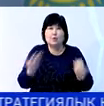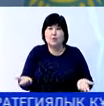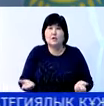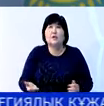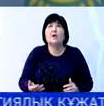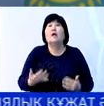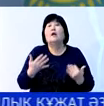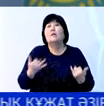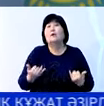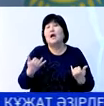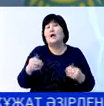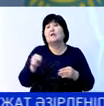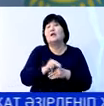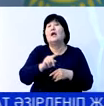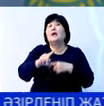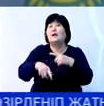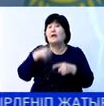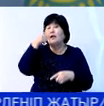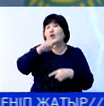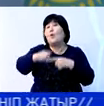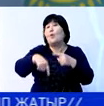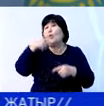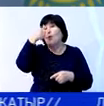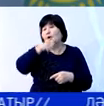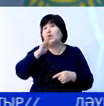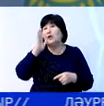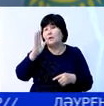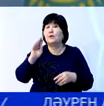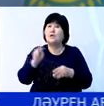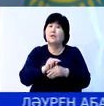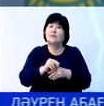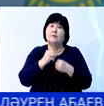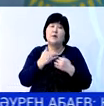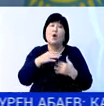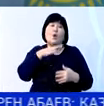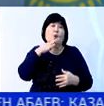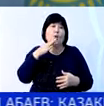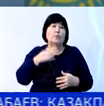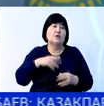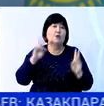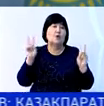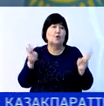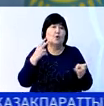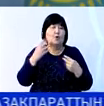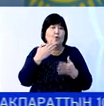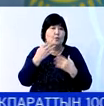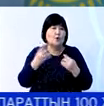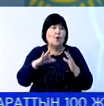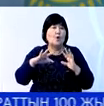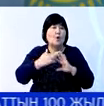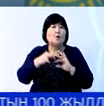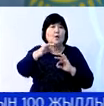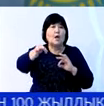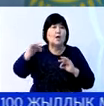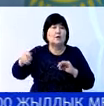жүзеге асады деп айта алмаймын. Келесі жылы, одан кейінгі жылы жүзеге асатса да жаман емес. Көптеген бізде клуб сұрап жатқандар бар. Көптеген ауылдық елді мекендер,